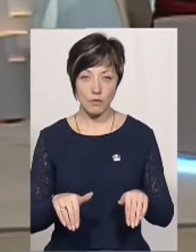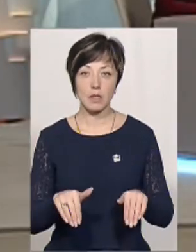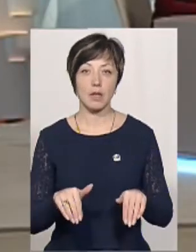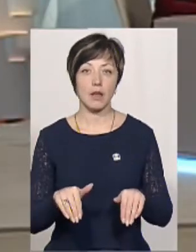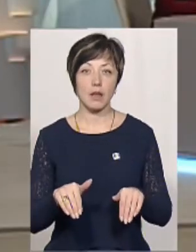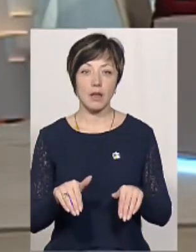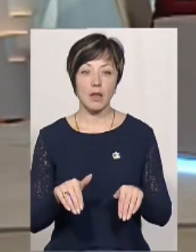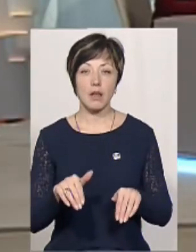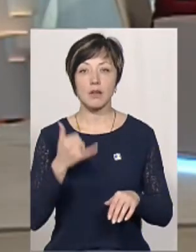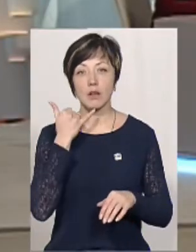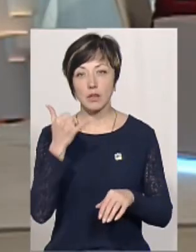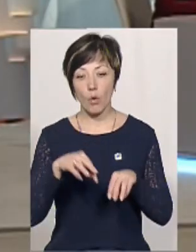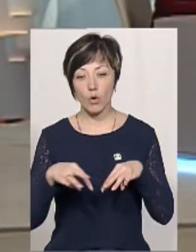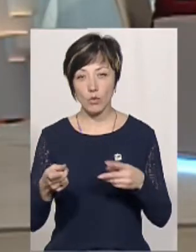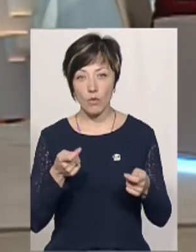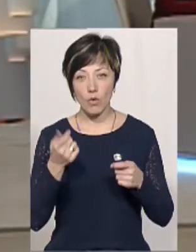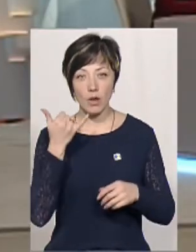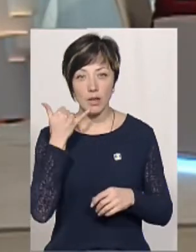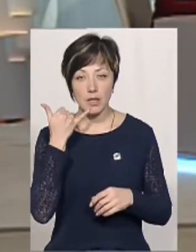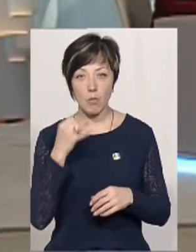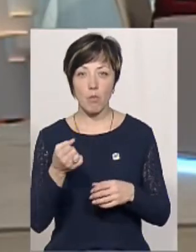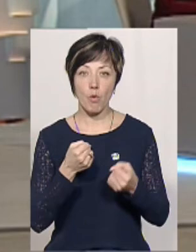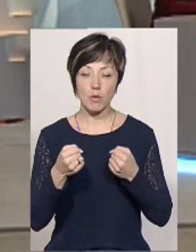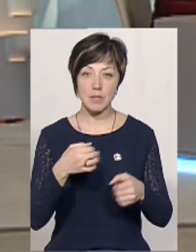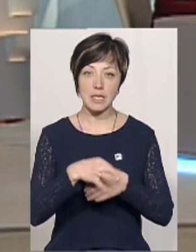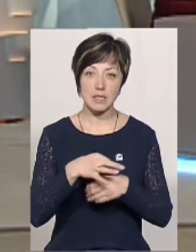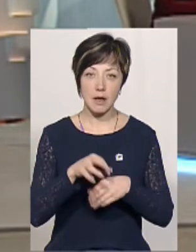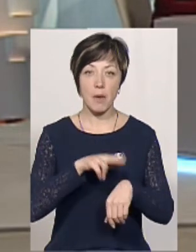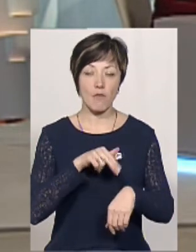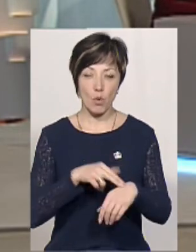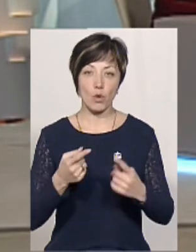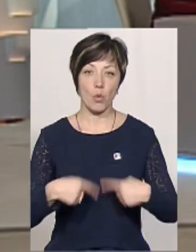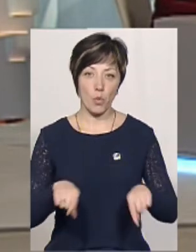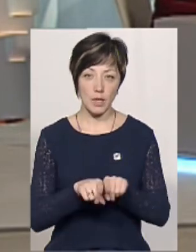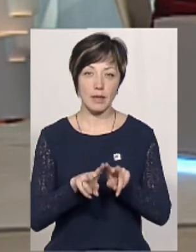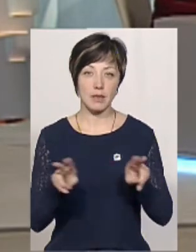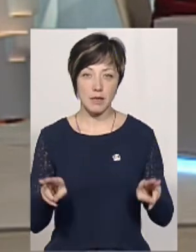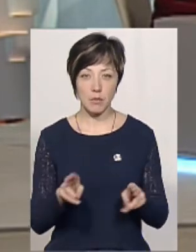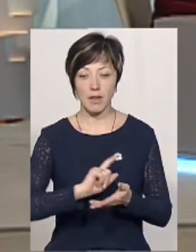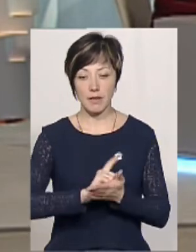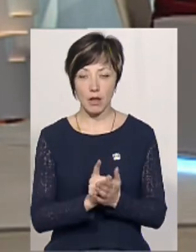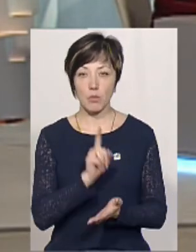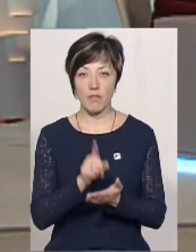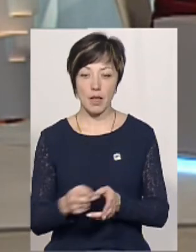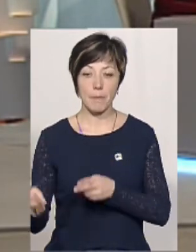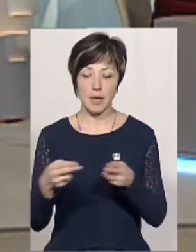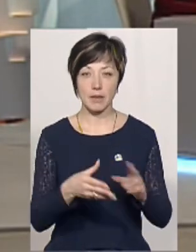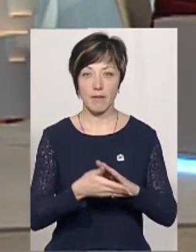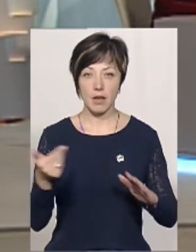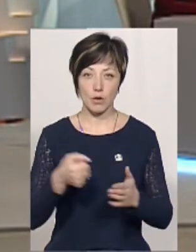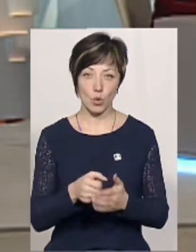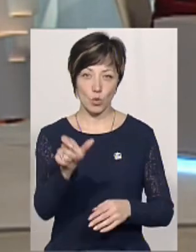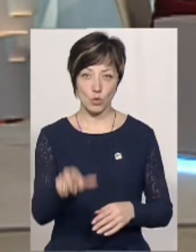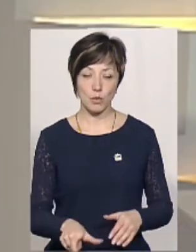не замовчувати саме на урядову гарячу лінію з приводу по боротьбі насильства і правоохоронні, звичайно, органи, які так само невідкладно повинні приїхати на виклик